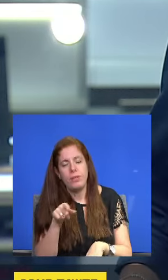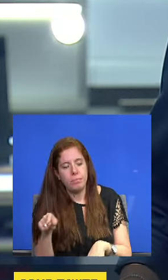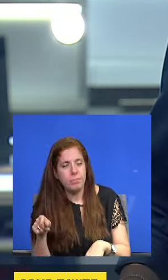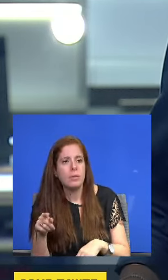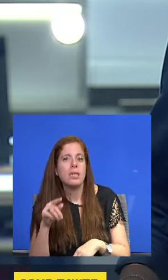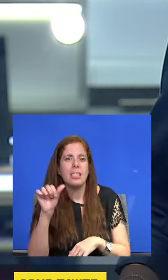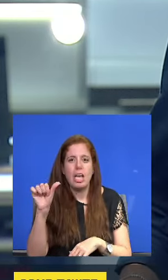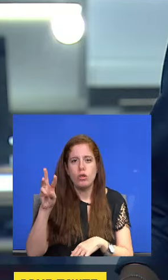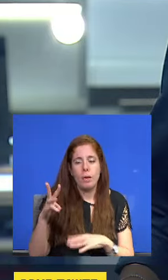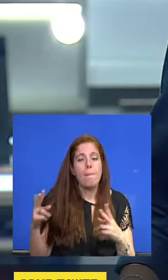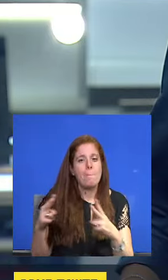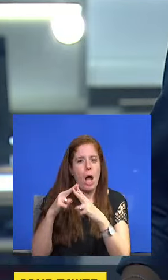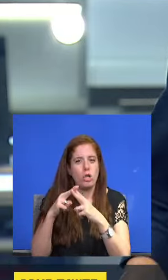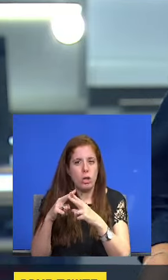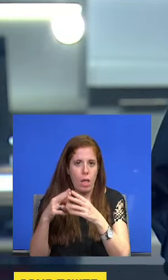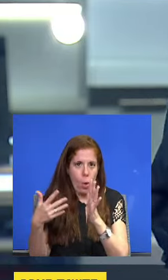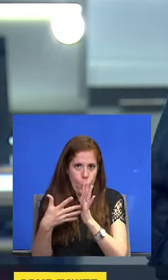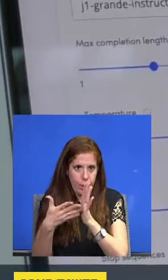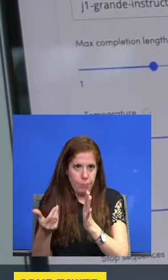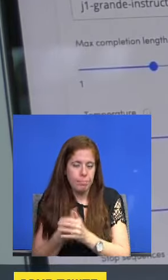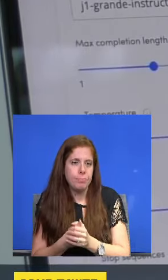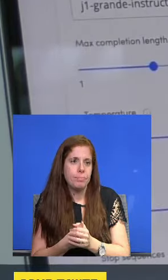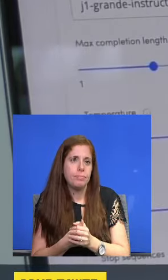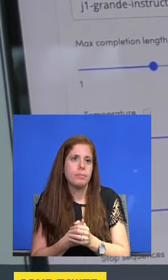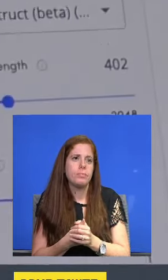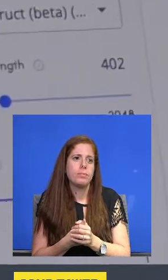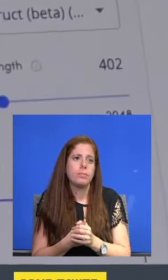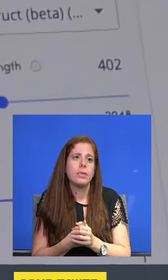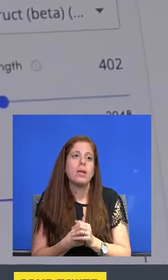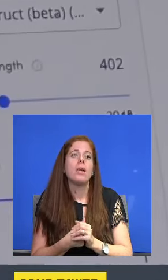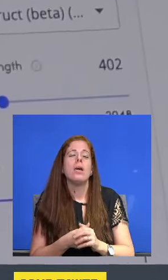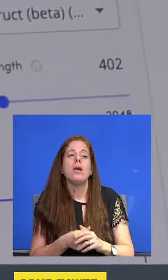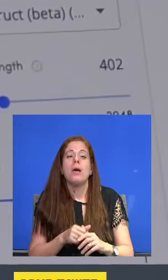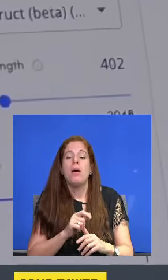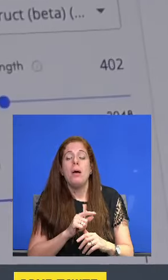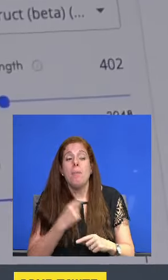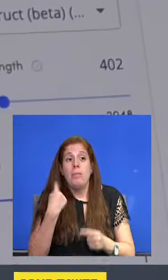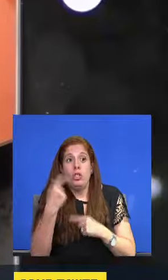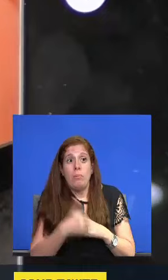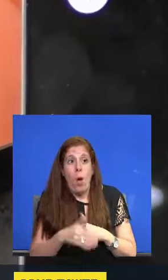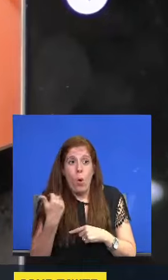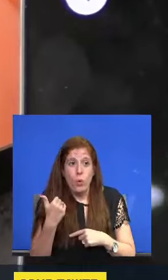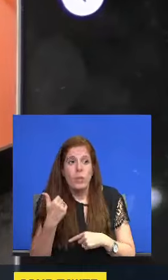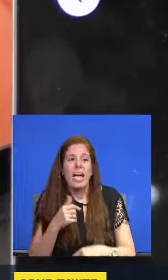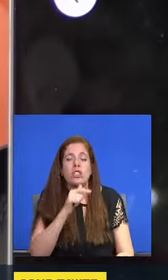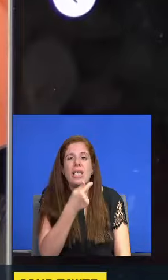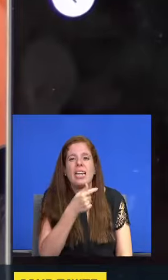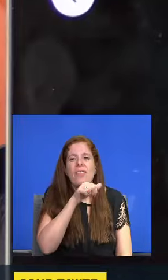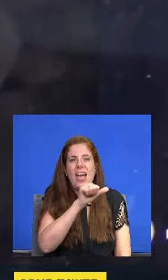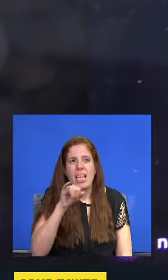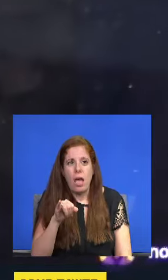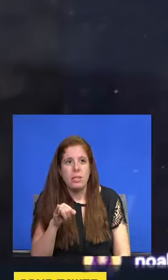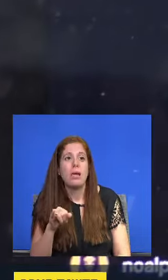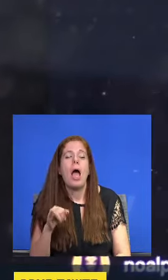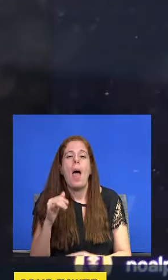פגש את החוקרים ומביא את הסיפור הזה. במרוץ של השנים האחרונות, אחר הג'נרייטיב AI, מחוללי הבינה